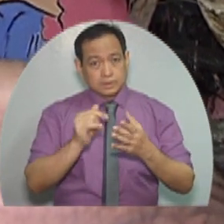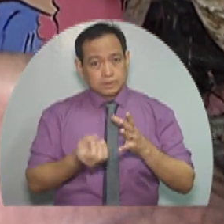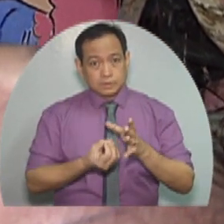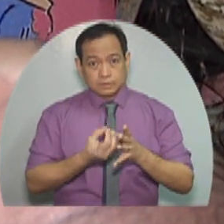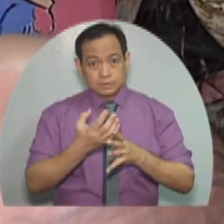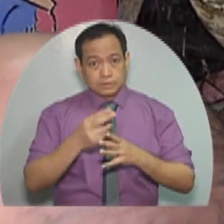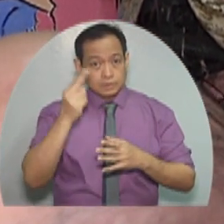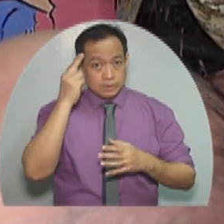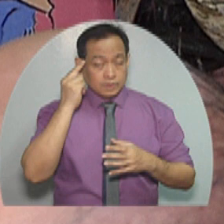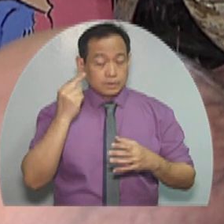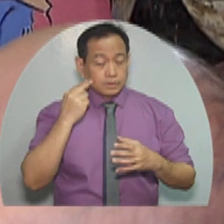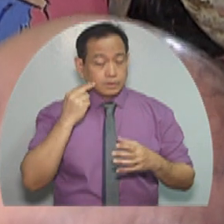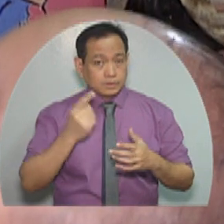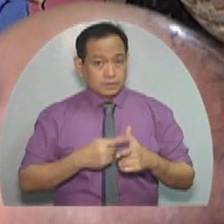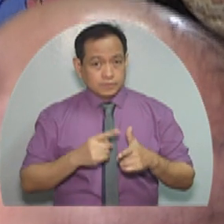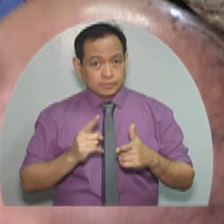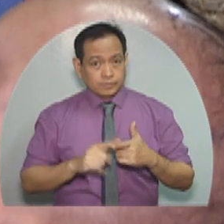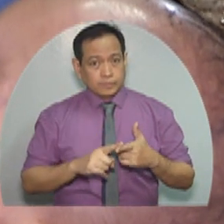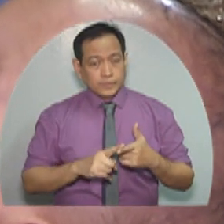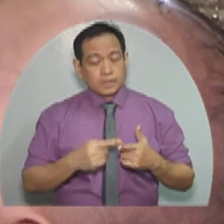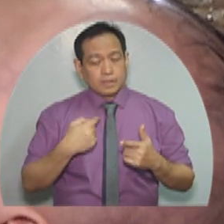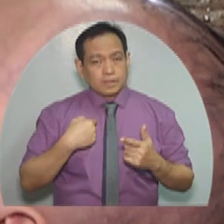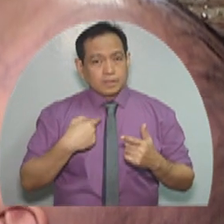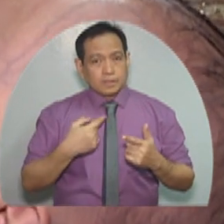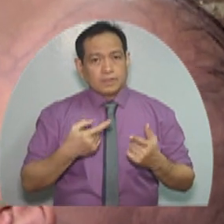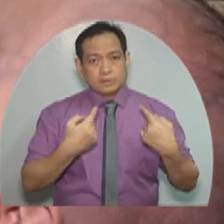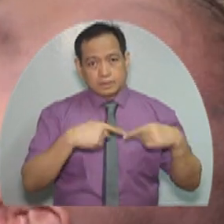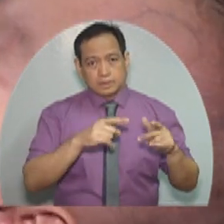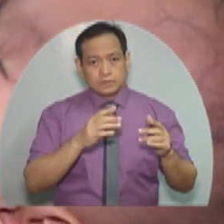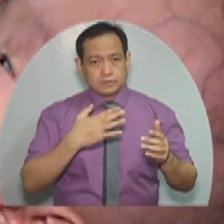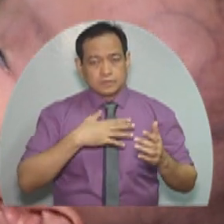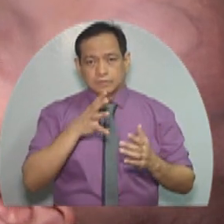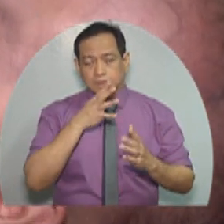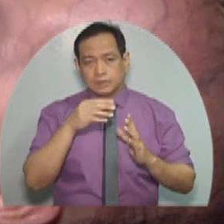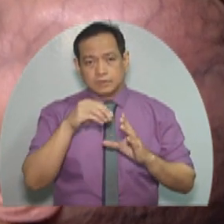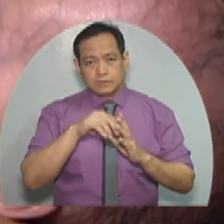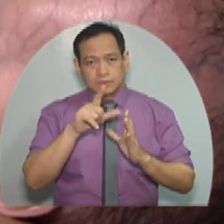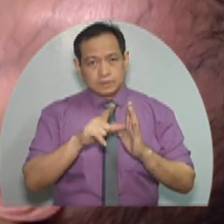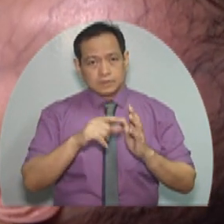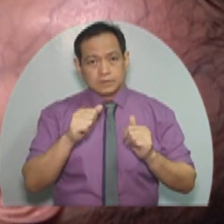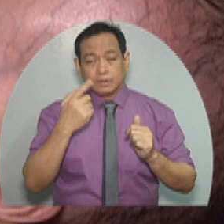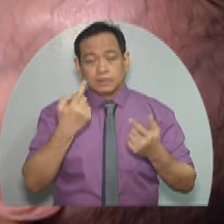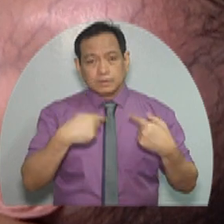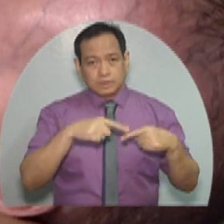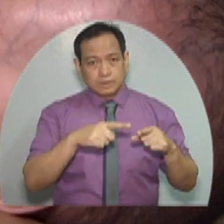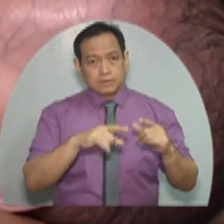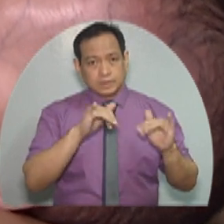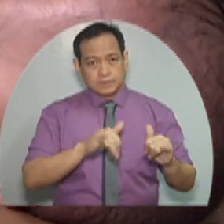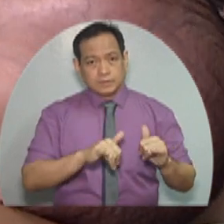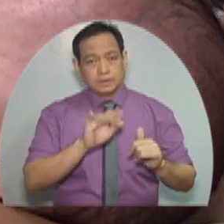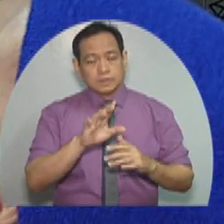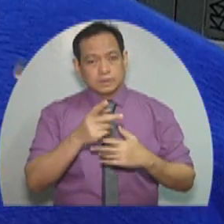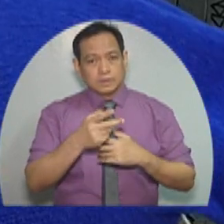niya. Hindi ko na po kinaya. Pumunta po ako, sabihan na ako, sabi ko, ma, pwedeng dyan naman kami matulog